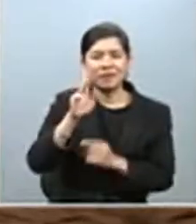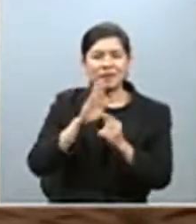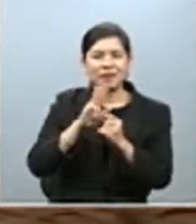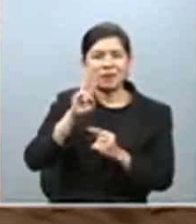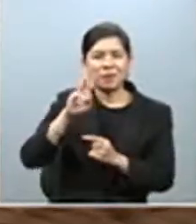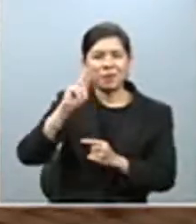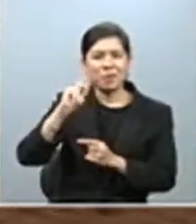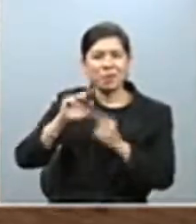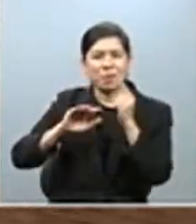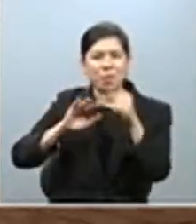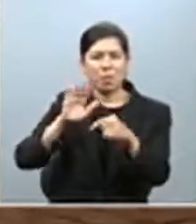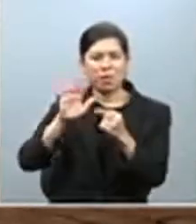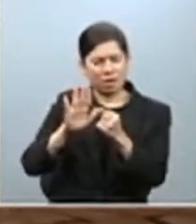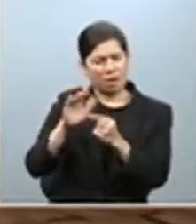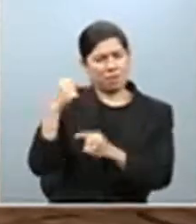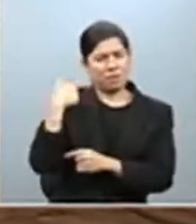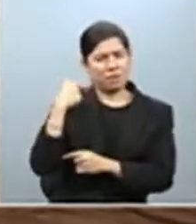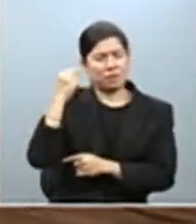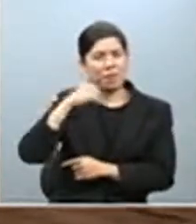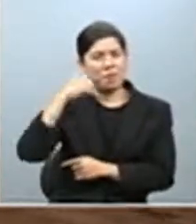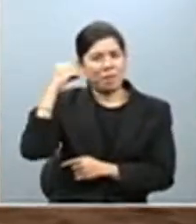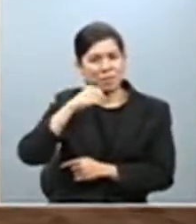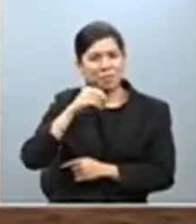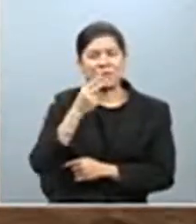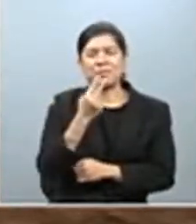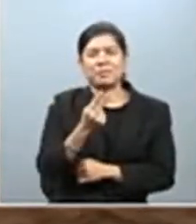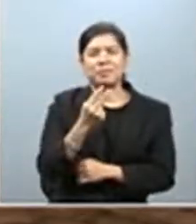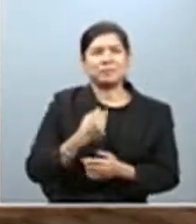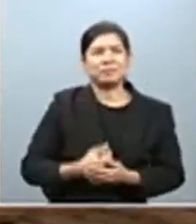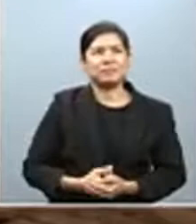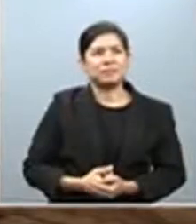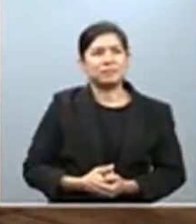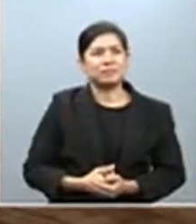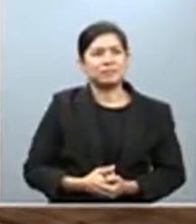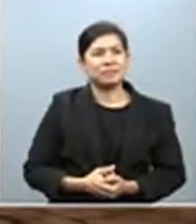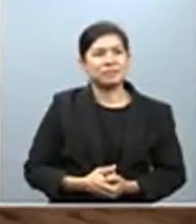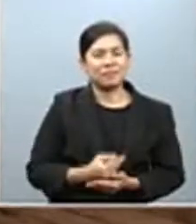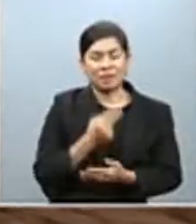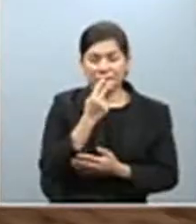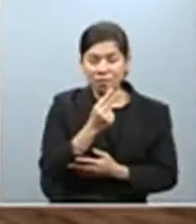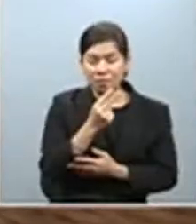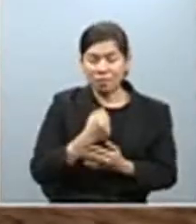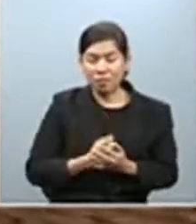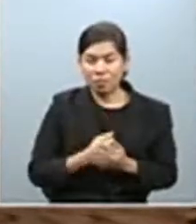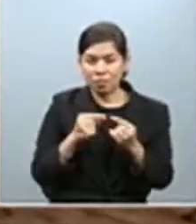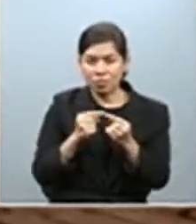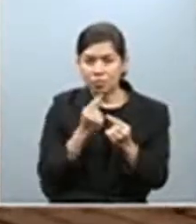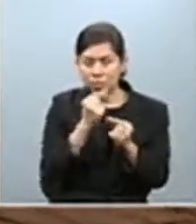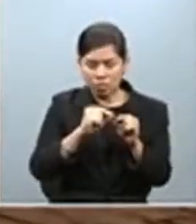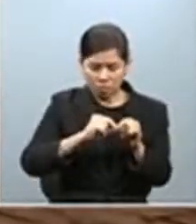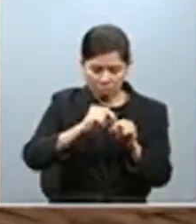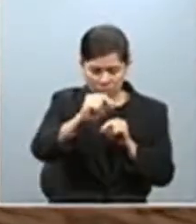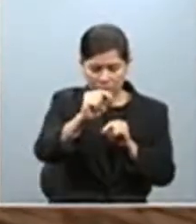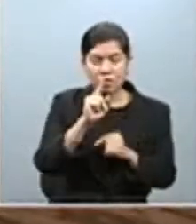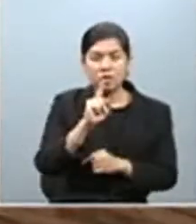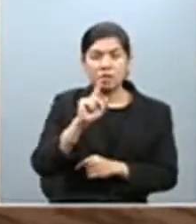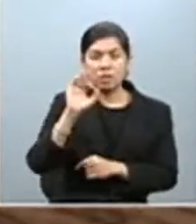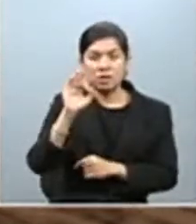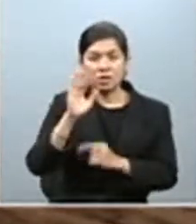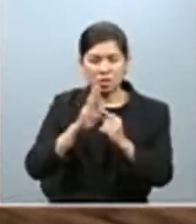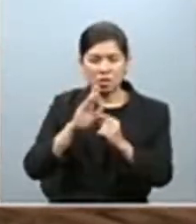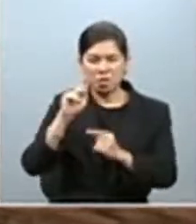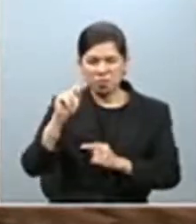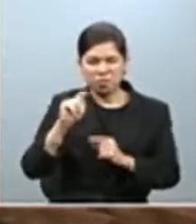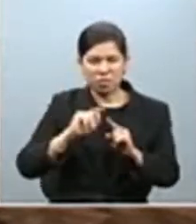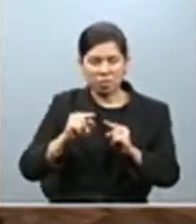แต่เรื่องอีกัวน่าให้ออกแต่ส่วนตัวชอบอีกัวน่ามากบอกเลยเจ้าตัวนี้จะพาไปดูนะยาวแค่ฟุตเดียวแต่ลิตรเยอะ